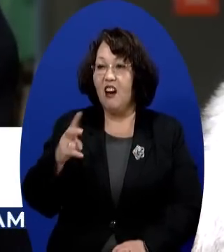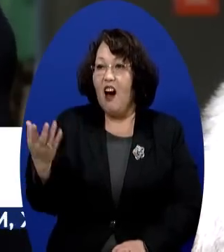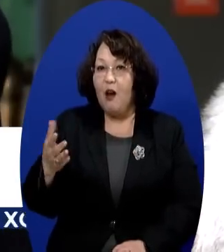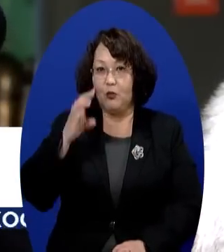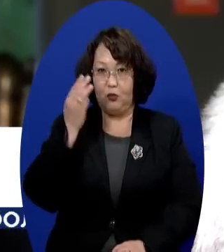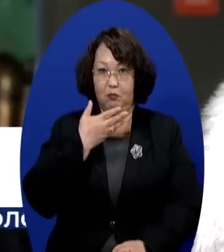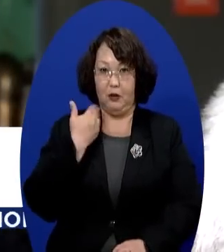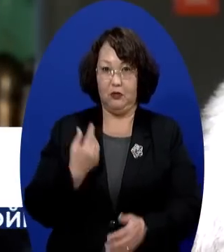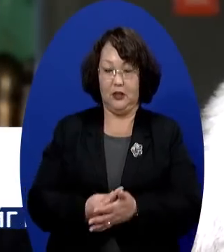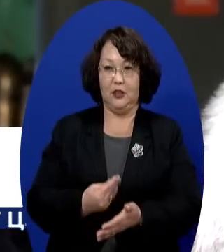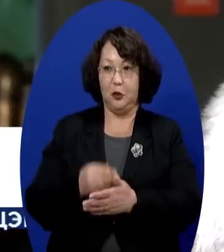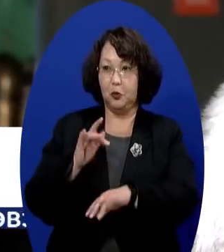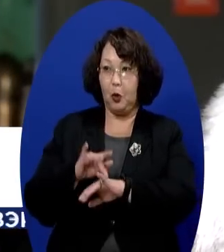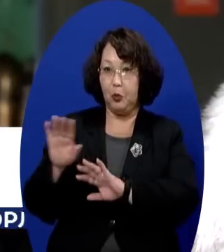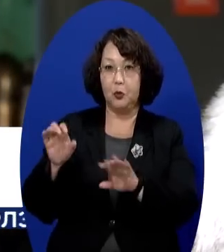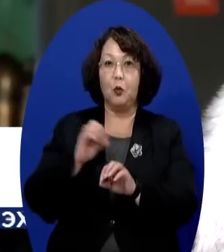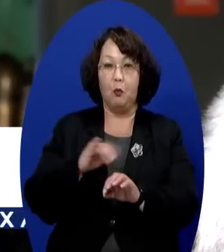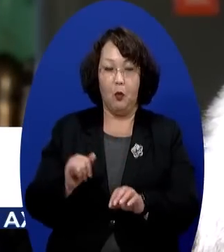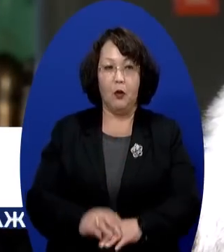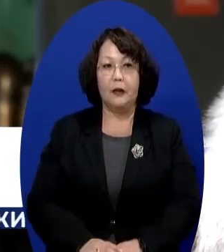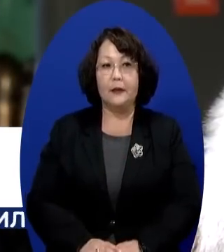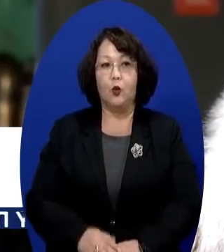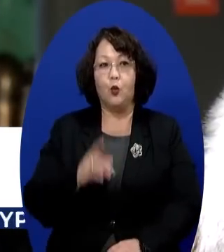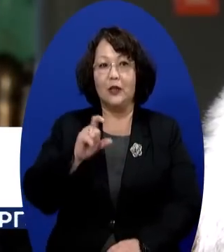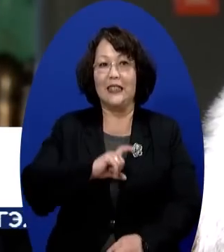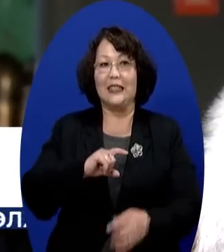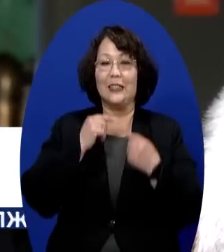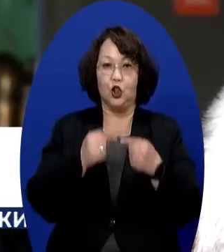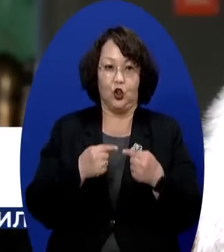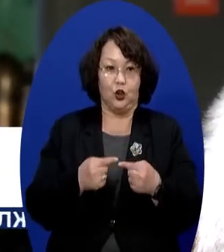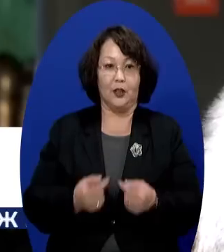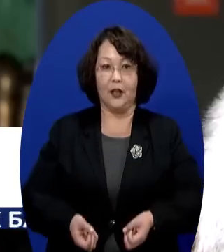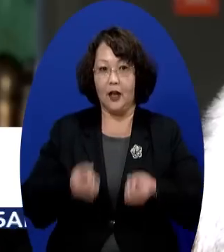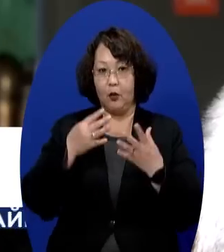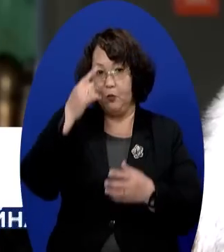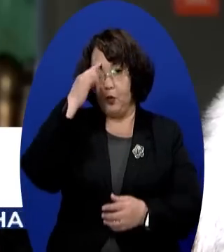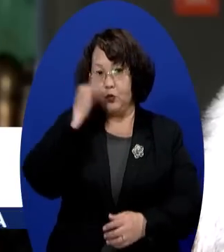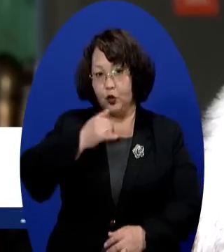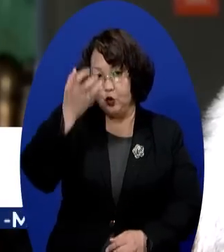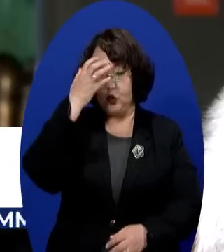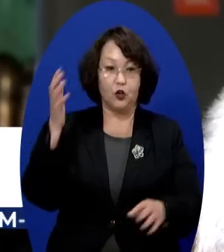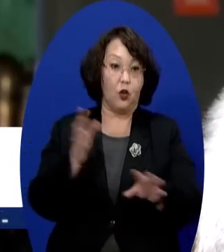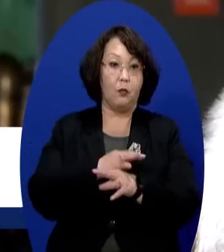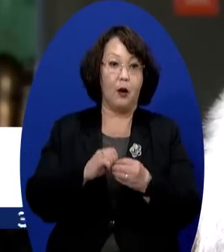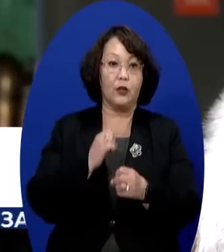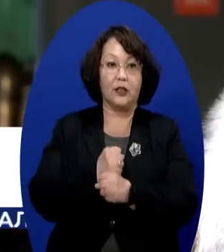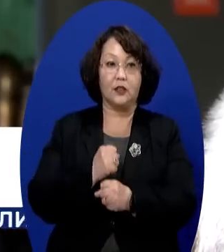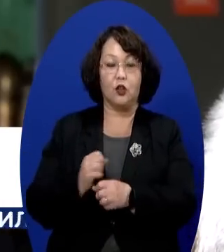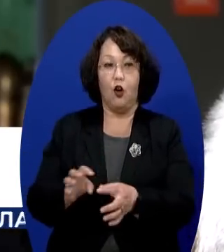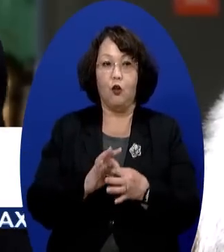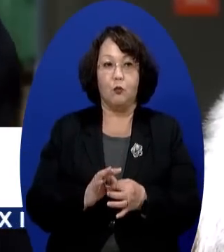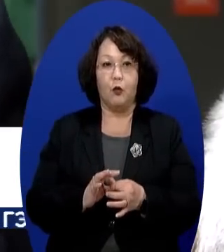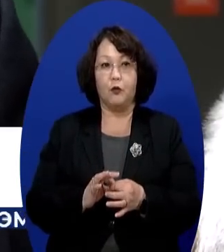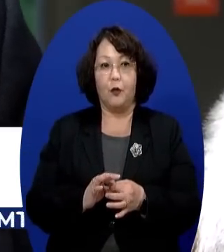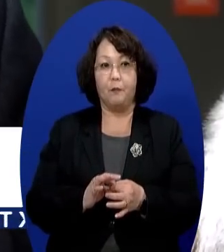сүйлүүлэх эрчимтэй яригддаг боллоо зөрчилдөж гэнэ гэж. За энэ бол манай засгалтай холбоотой. Эрхэн